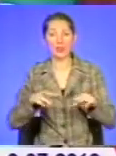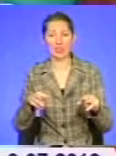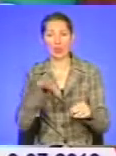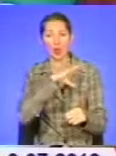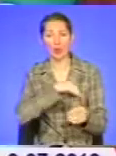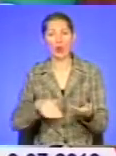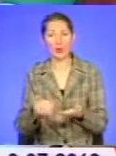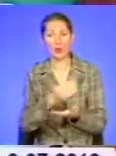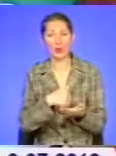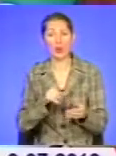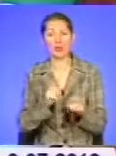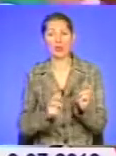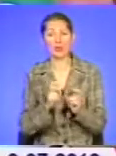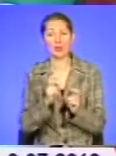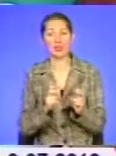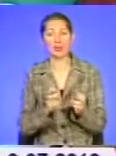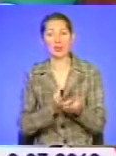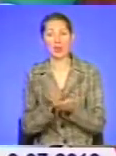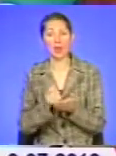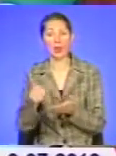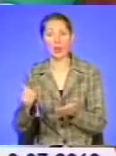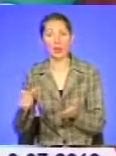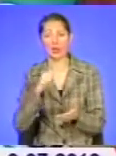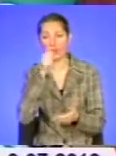податків. Рік тому, коли я приїхав